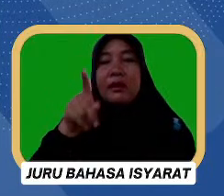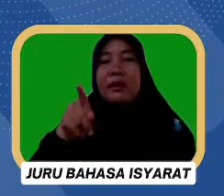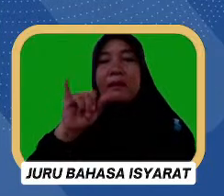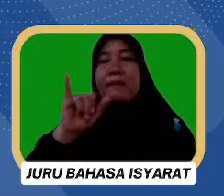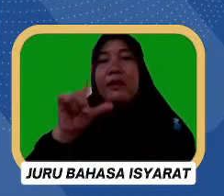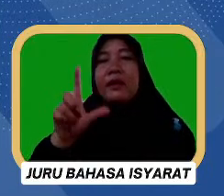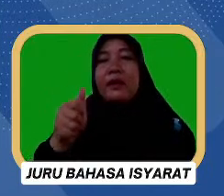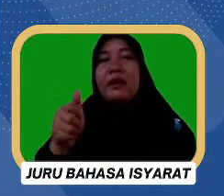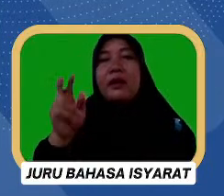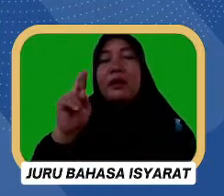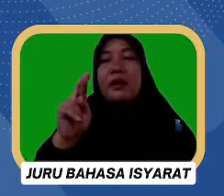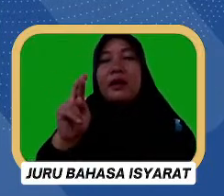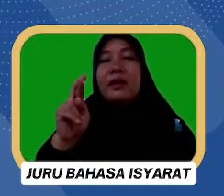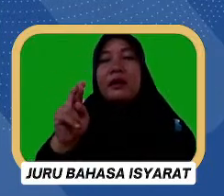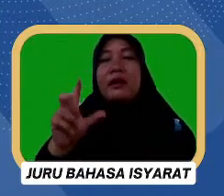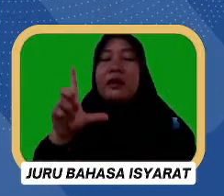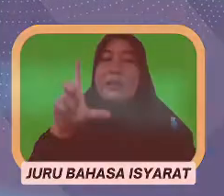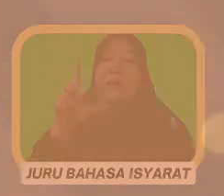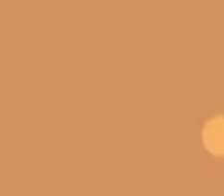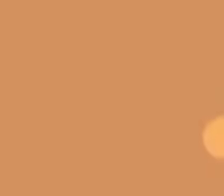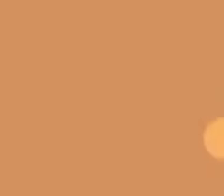pada tayangan berikut ini.